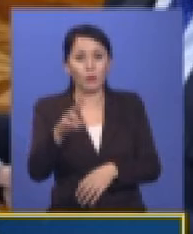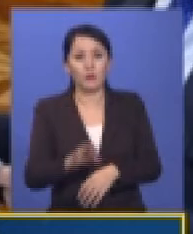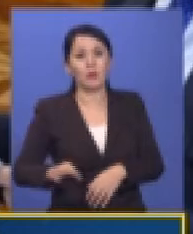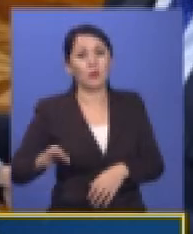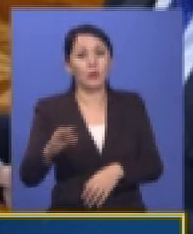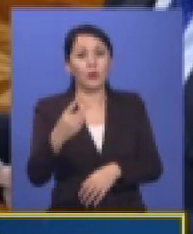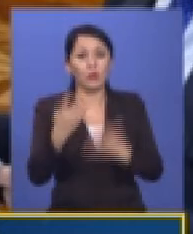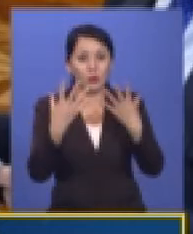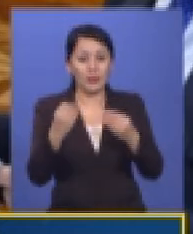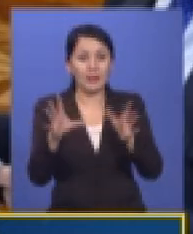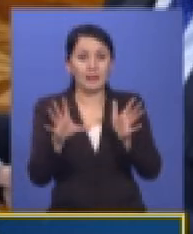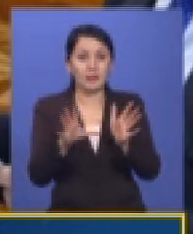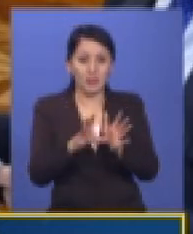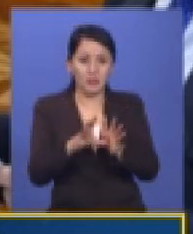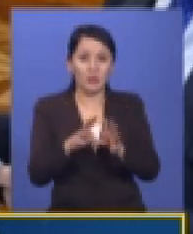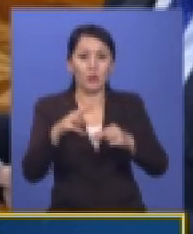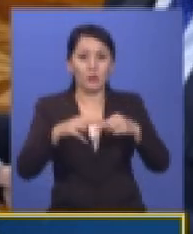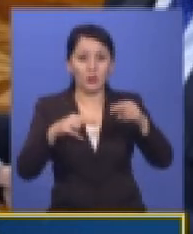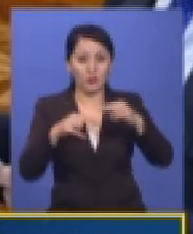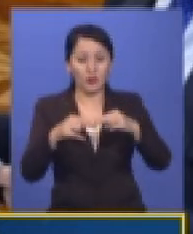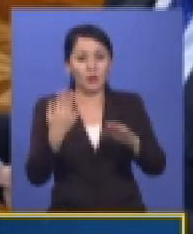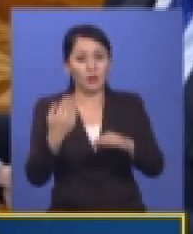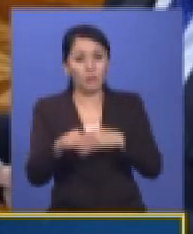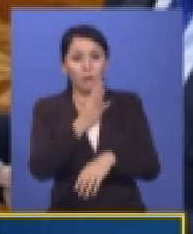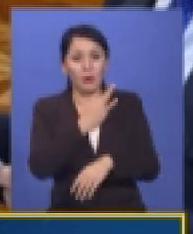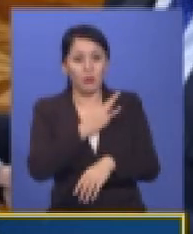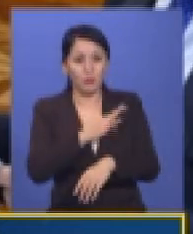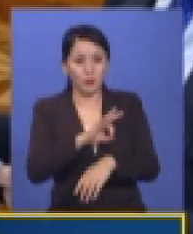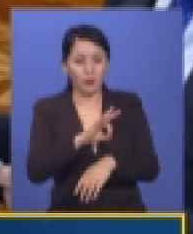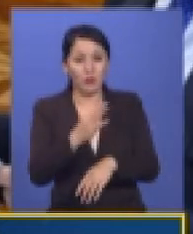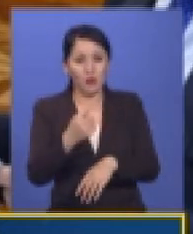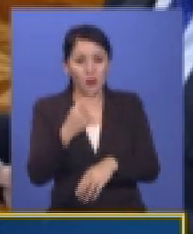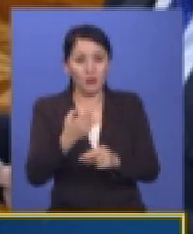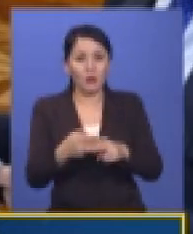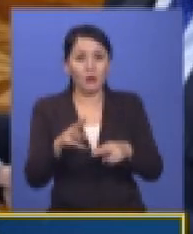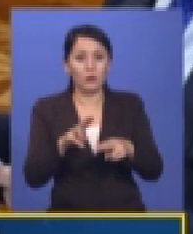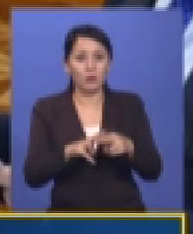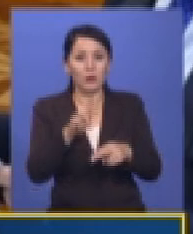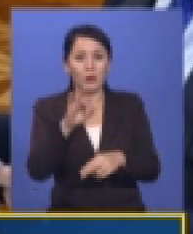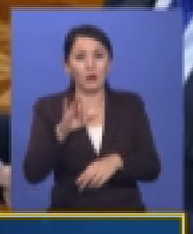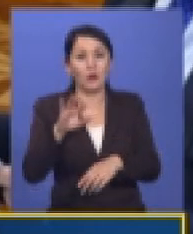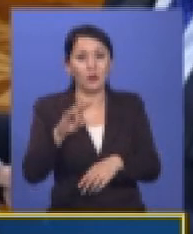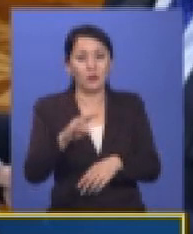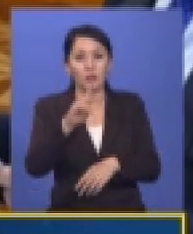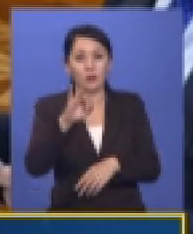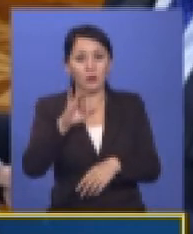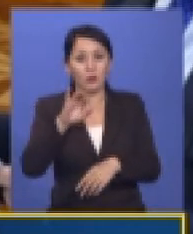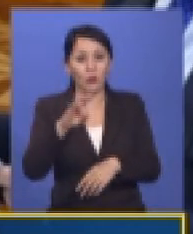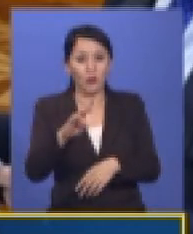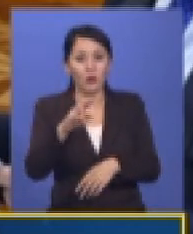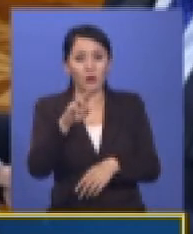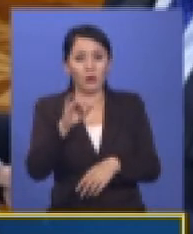Жамбыл облыстарындағы 2 күн электр станциясы құрылыстарының аяқталып, пайдалануға берілген атап өтті. Сонымен қатар Қашаған